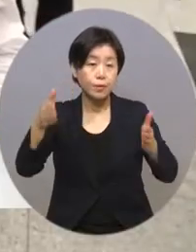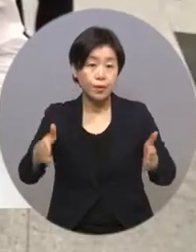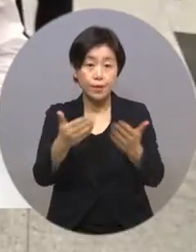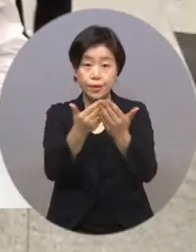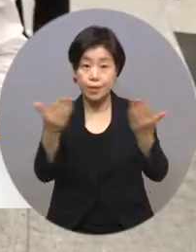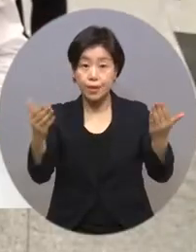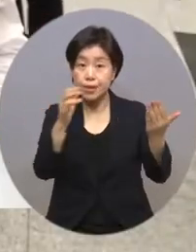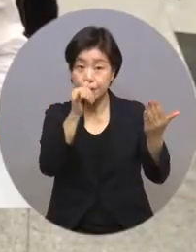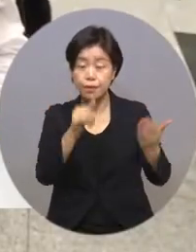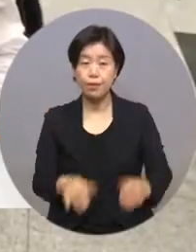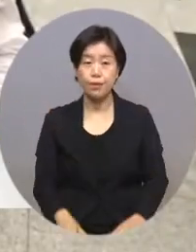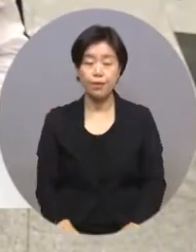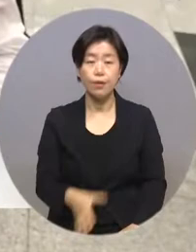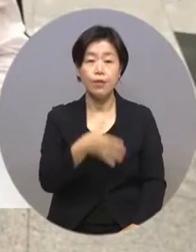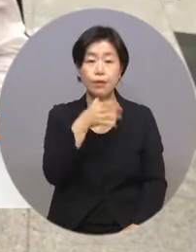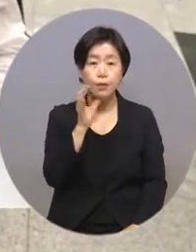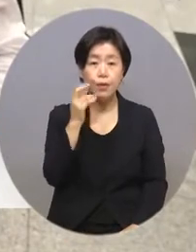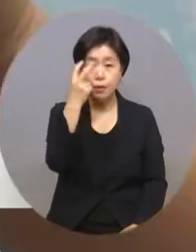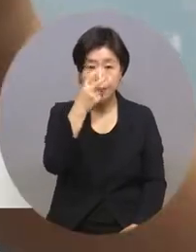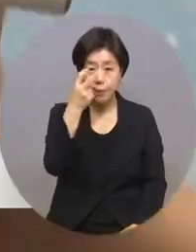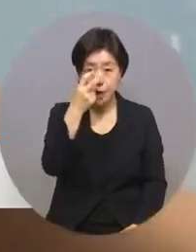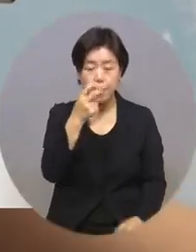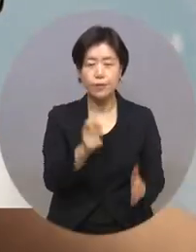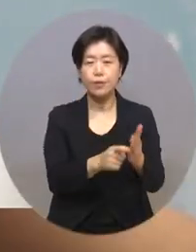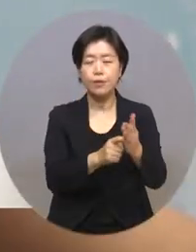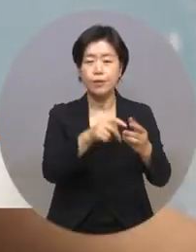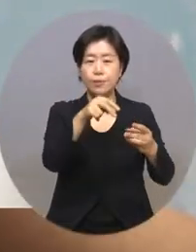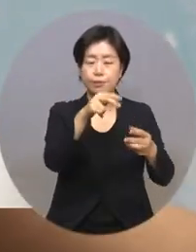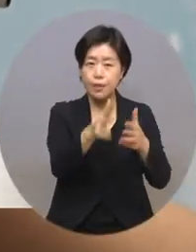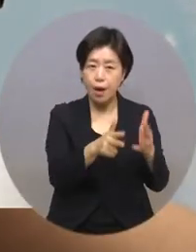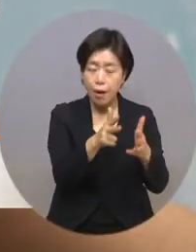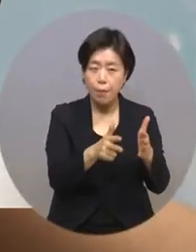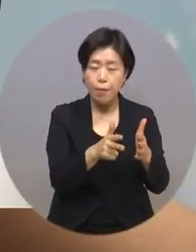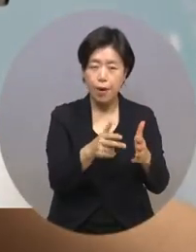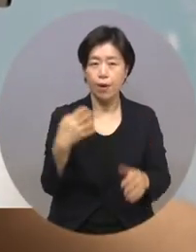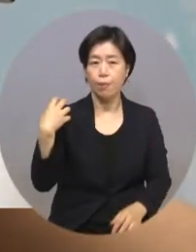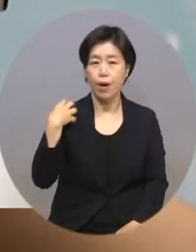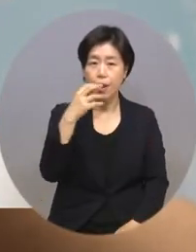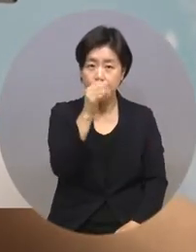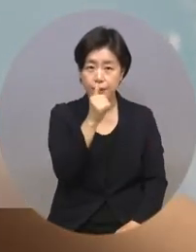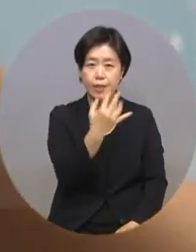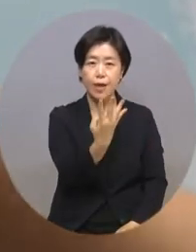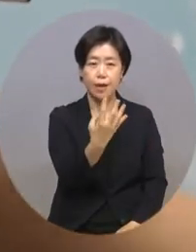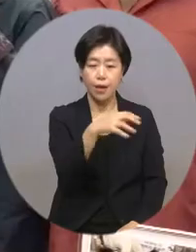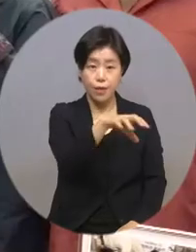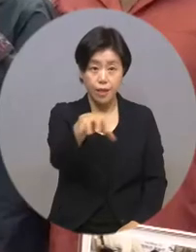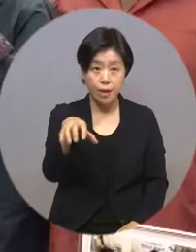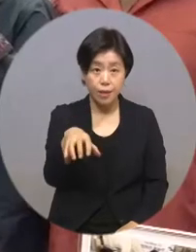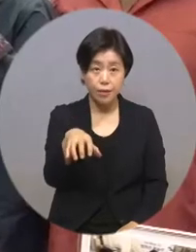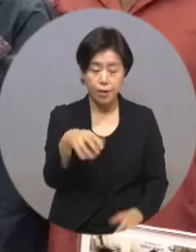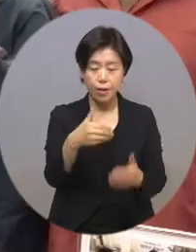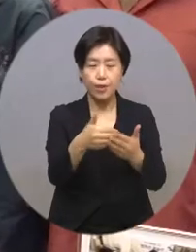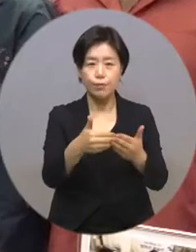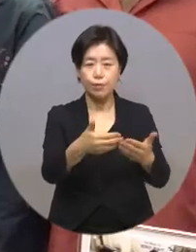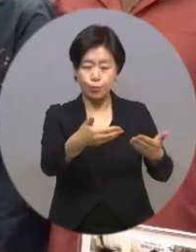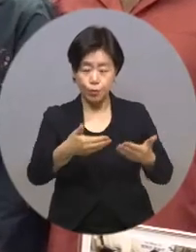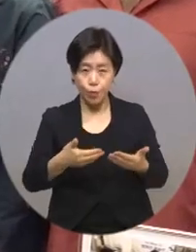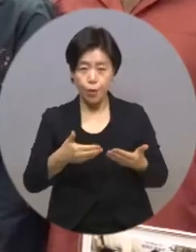이번 전시회는 노인 돌봄 응급사업을 수행하는 4개 기관에서 100여 점의 작품을 출품했습니다.